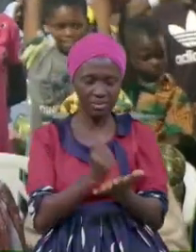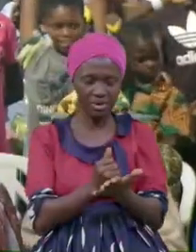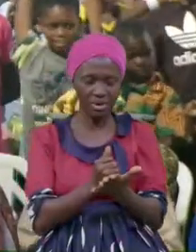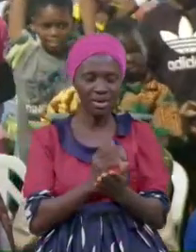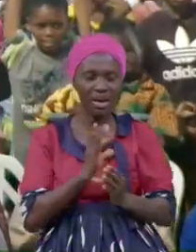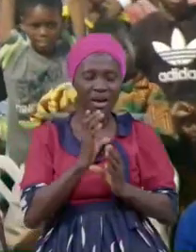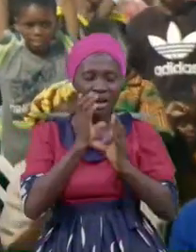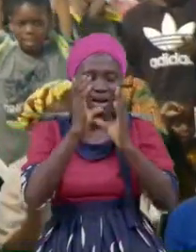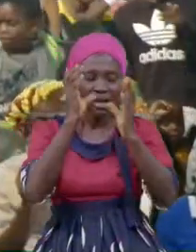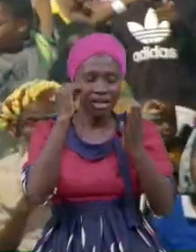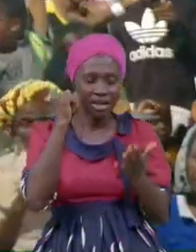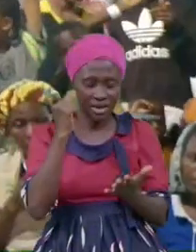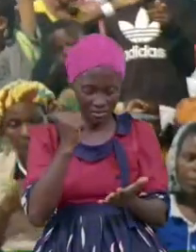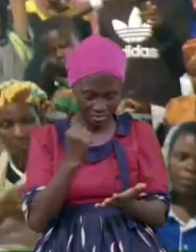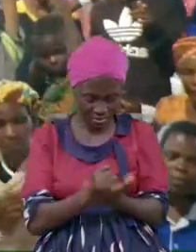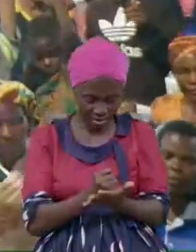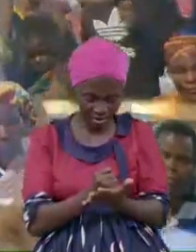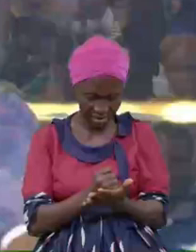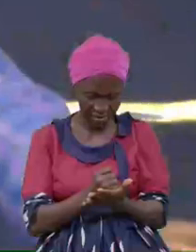Un autre amen.